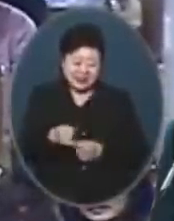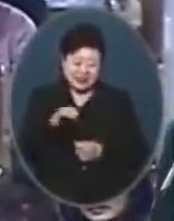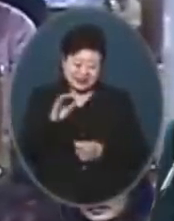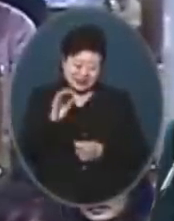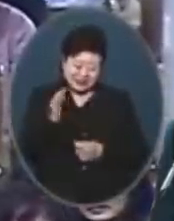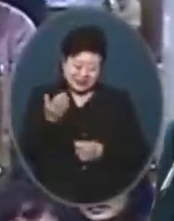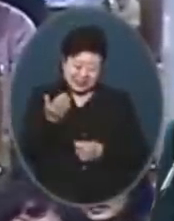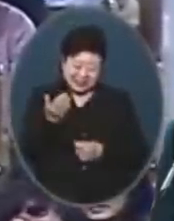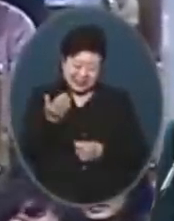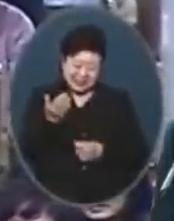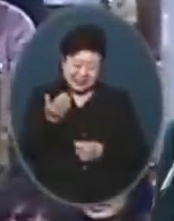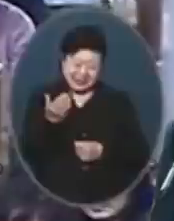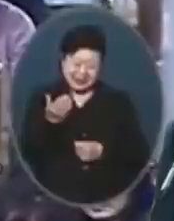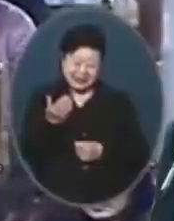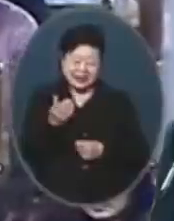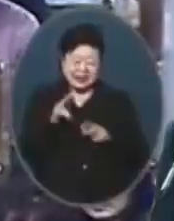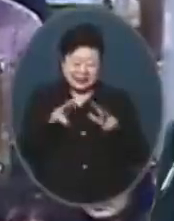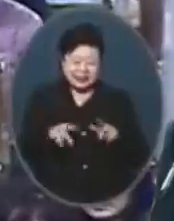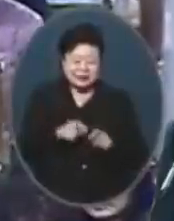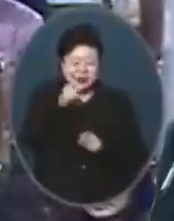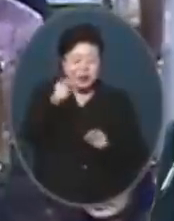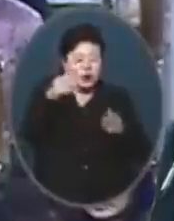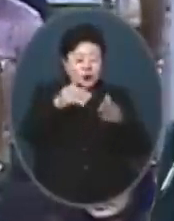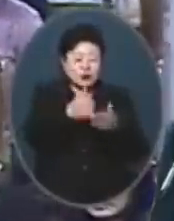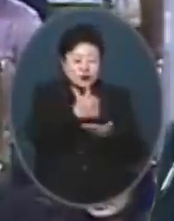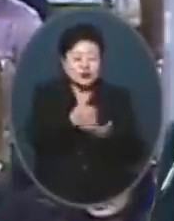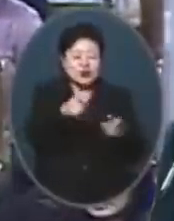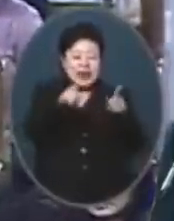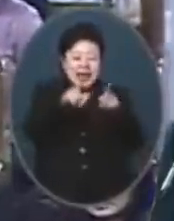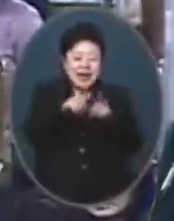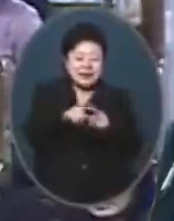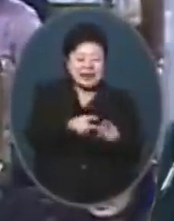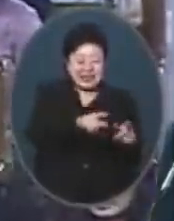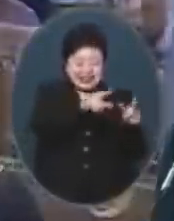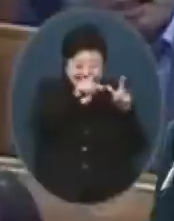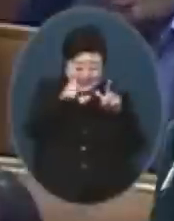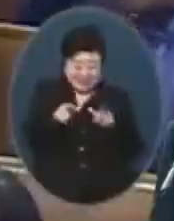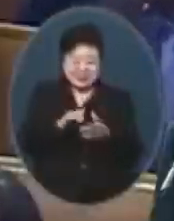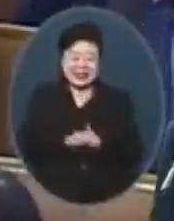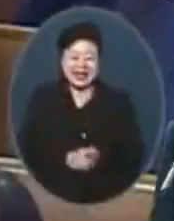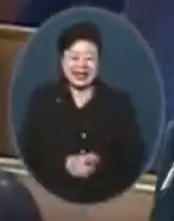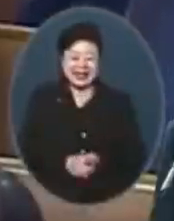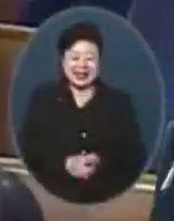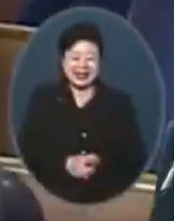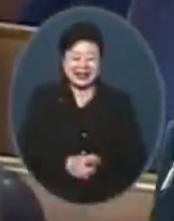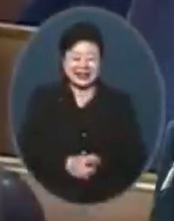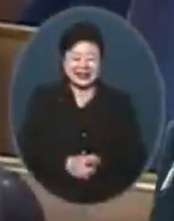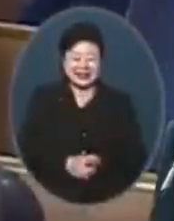되었습니다. 지금부터 영원토록 주님과 함께 살겠습니다.